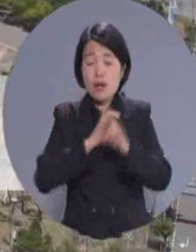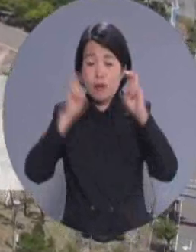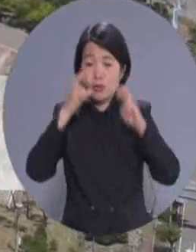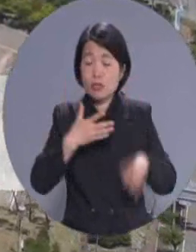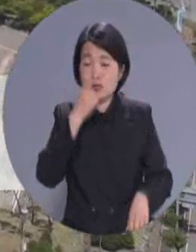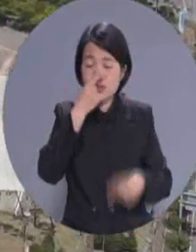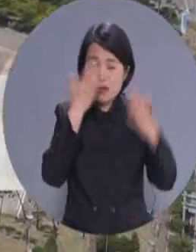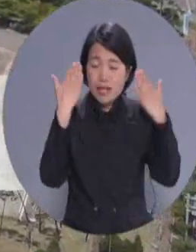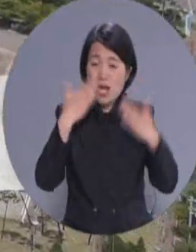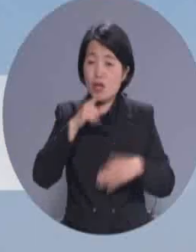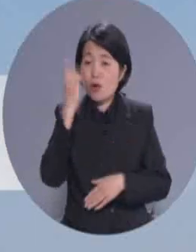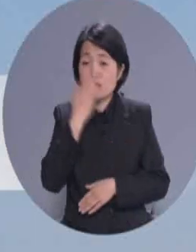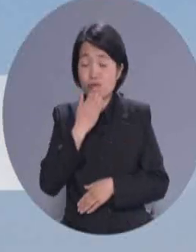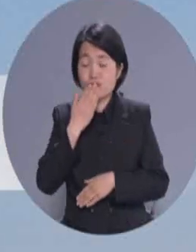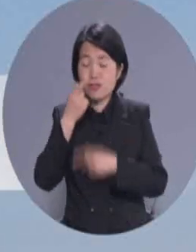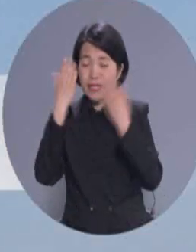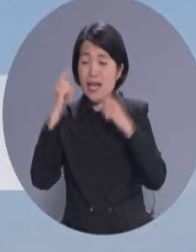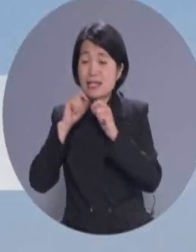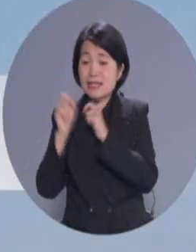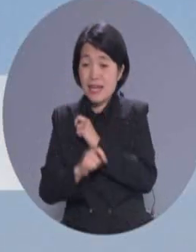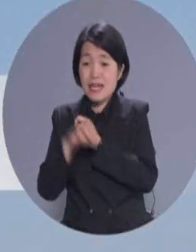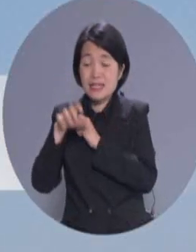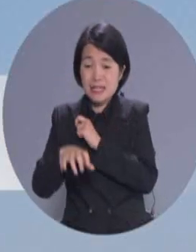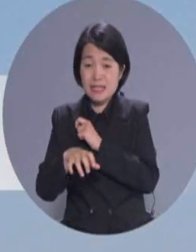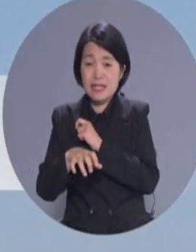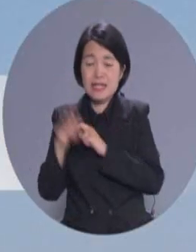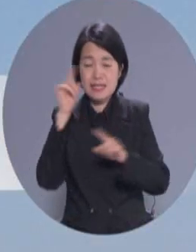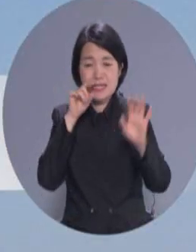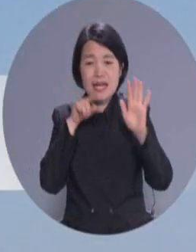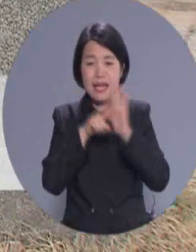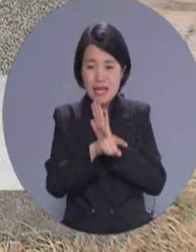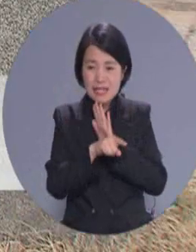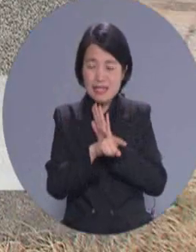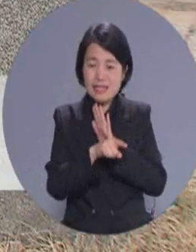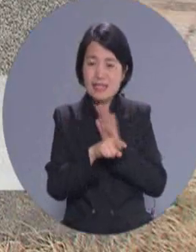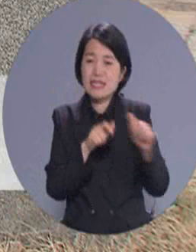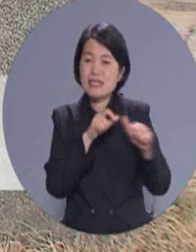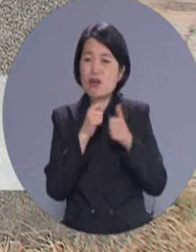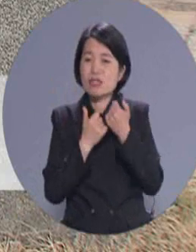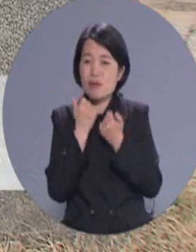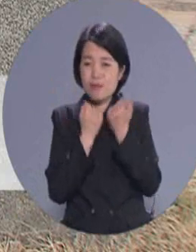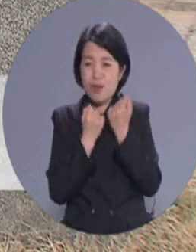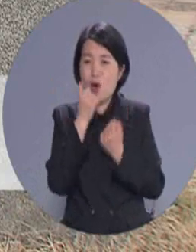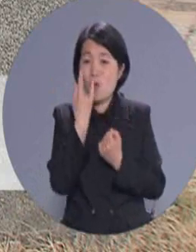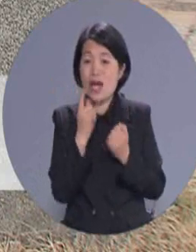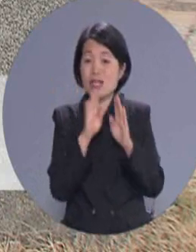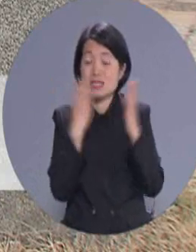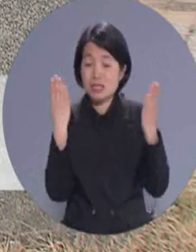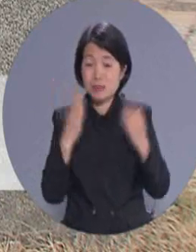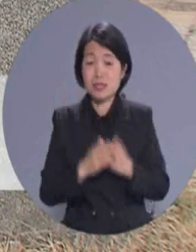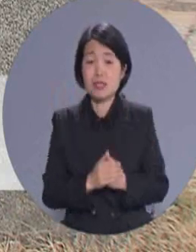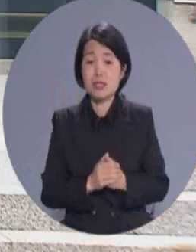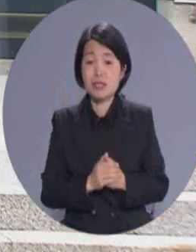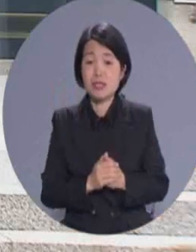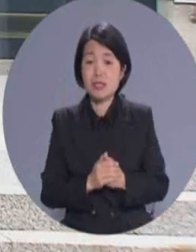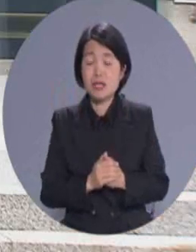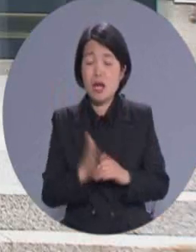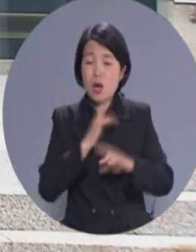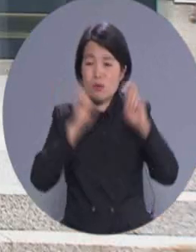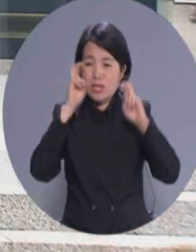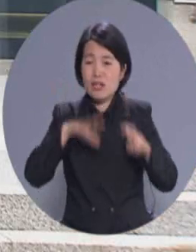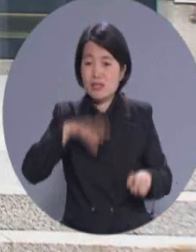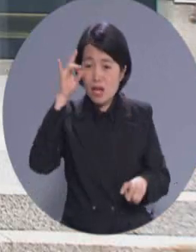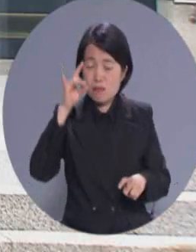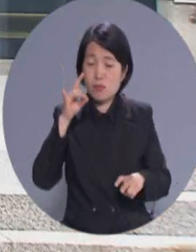순천대와 전남대 여수 캠퍼스 등에서 찾아가는 채용 설명회를 개최했습니다 특히 이번 설명회에서는 공사 최초로